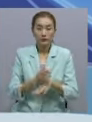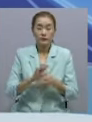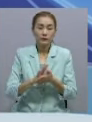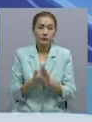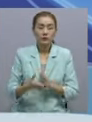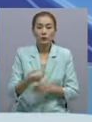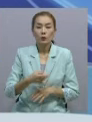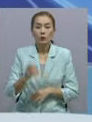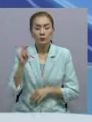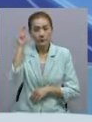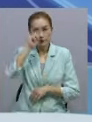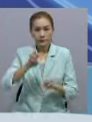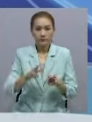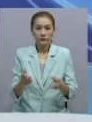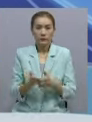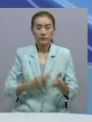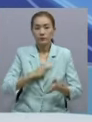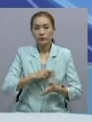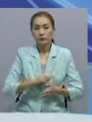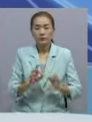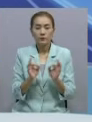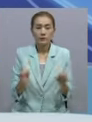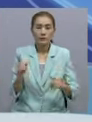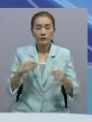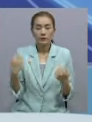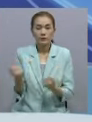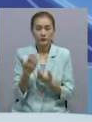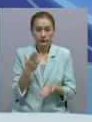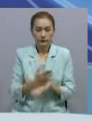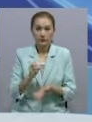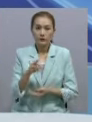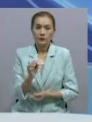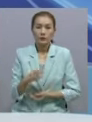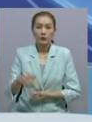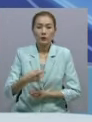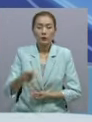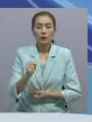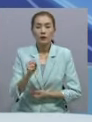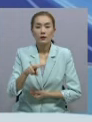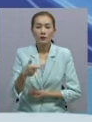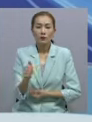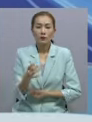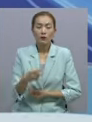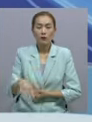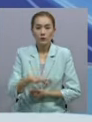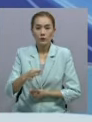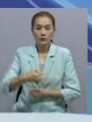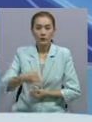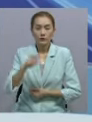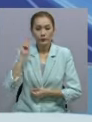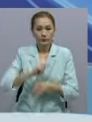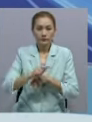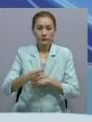Іс-шараға Атырау облысы білім және ғылым қызметкерлерінің кәсіптік одағы мұрындық болды. Махамбет ауданына қарасты Алға ауылында өткен жиынға облыстағы білім